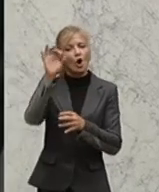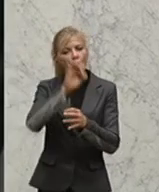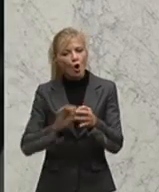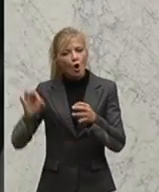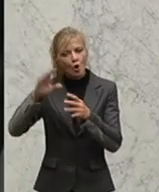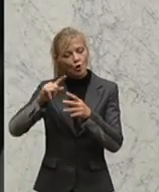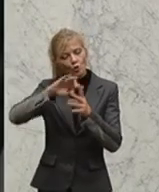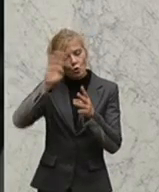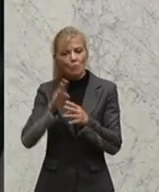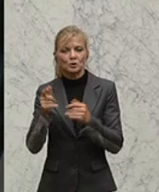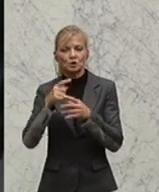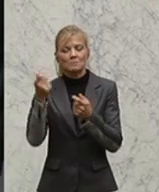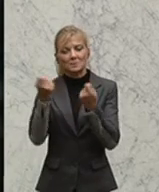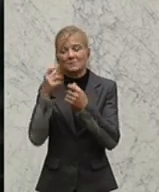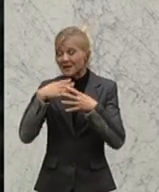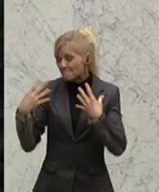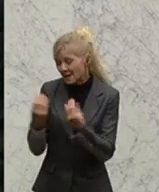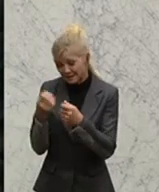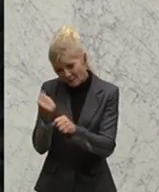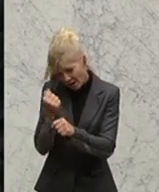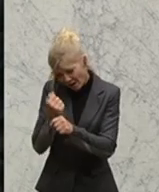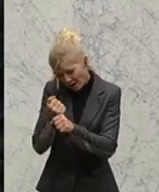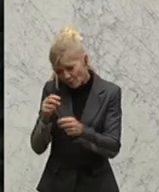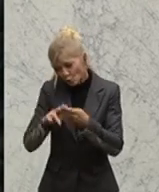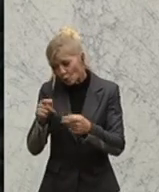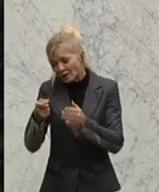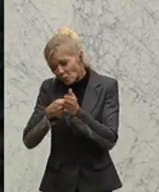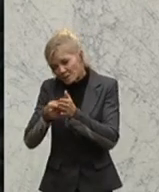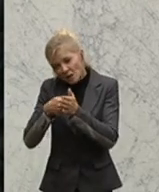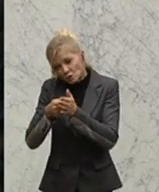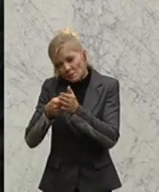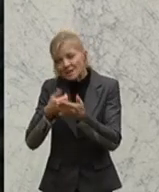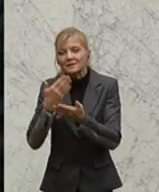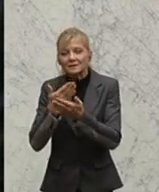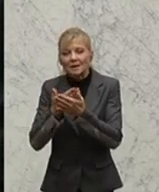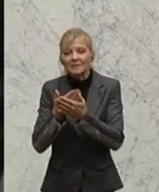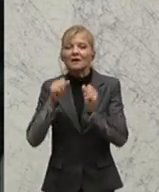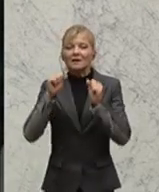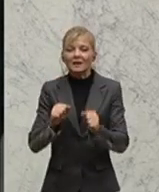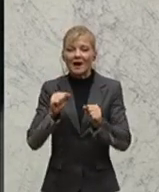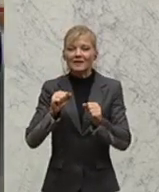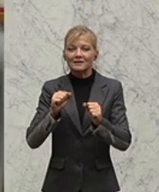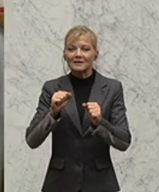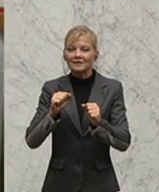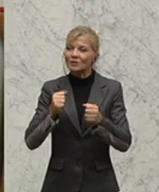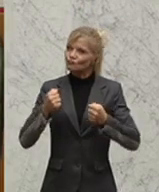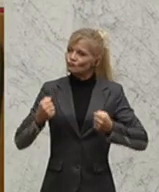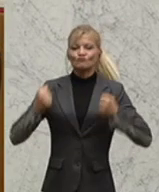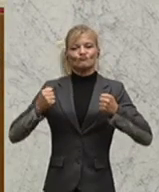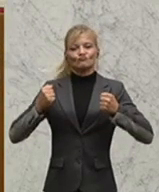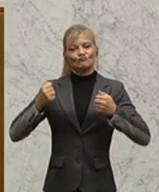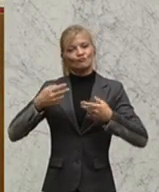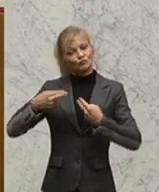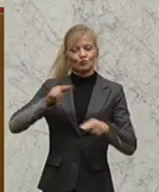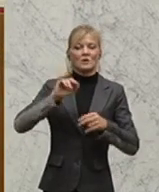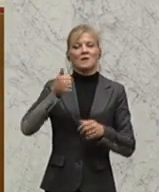Betroffenen erarbeitet und am besten ausgemerzt, damit man dann wieder fit am ersten Arbeitsmarkt einsteigen kann. Und, Kollege